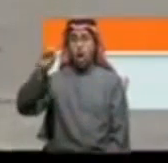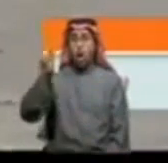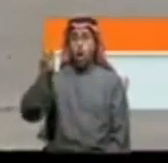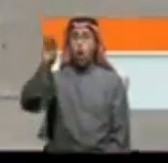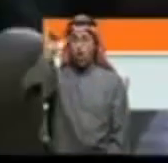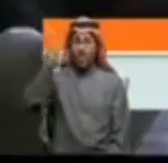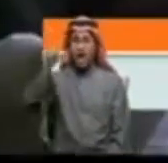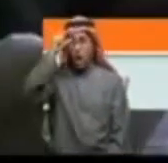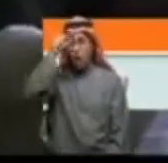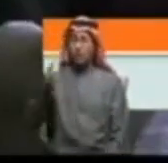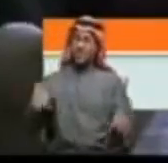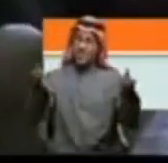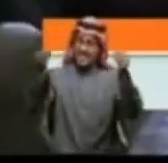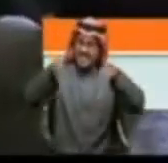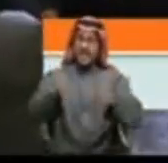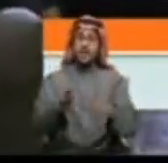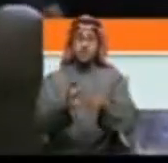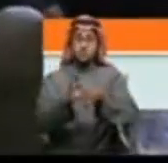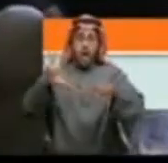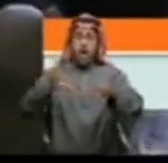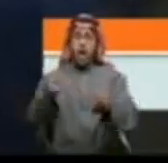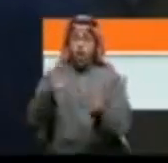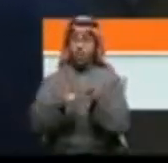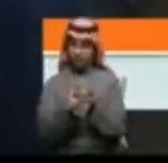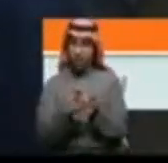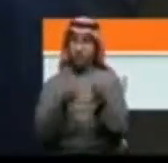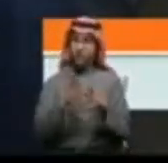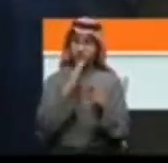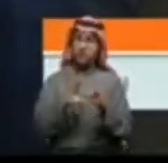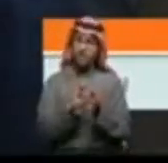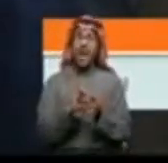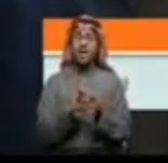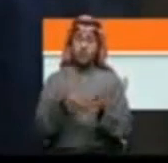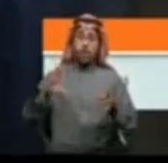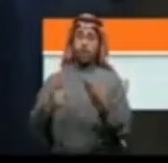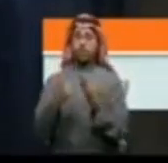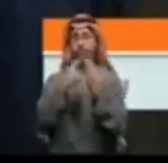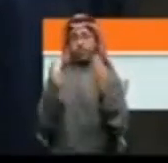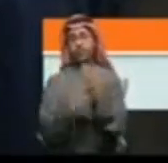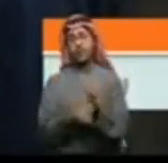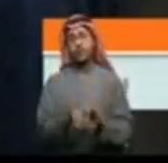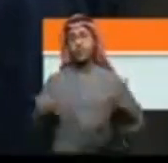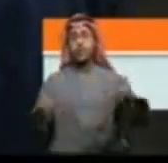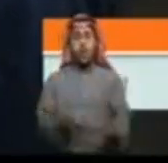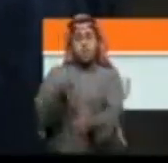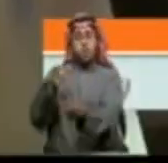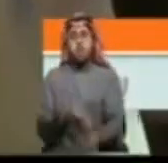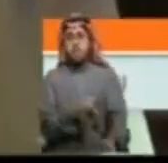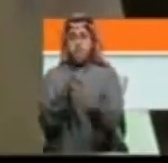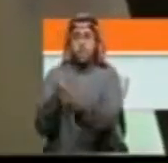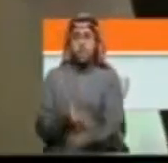في الوقت الذي يجري فيه رئيس فريق الأمم المتحدة الجنرال الهولندي باتريك كامريت محادثاته مع